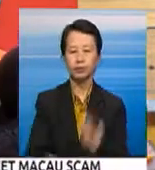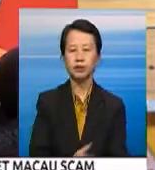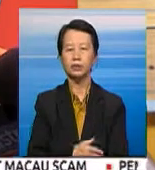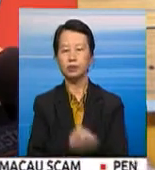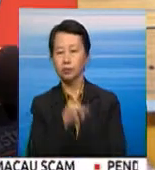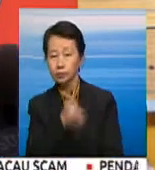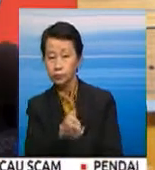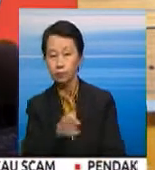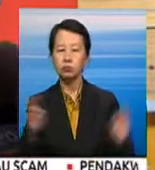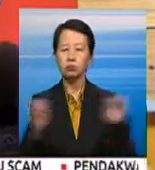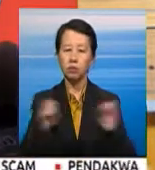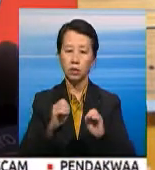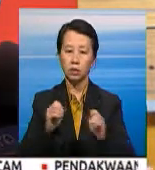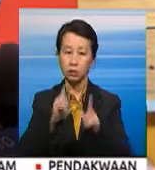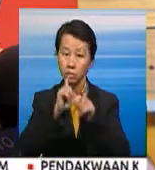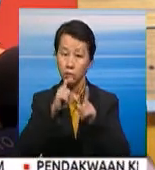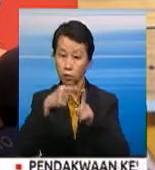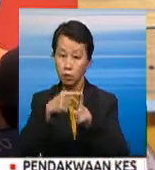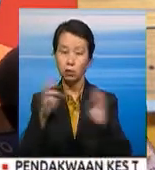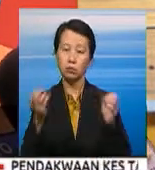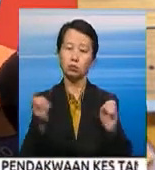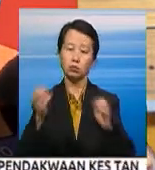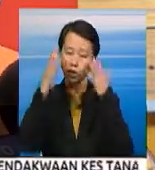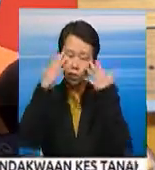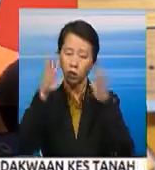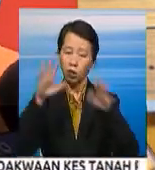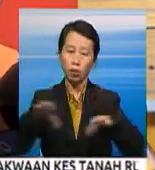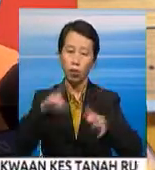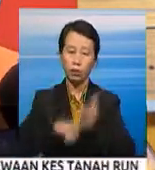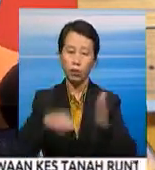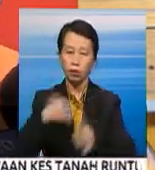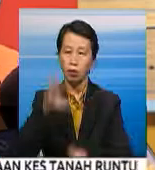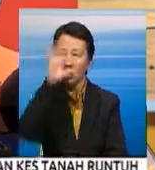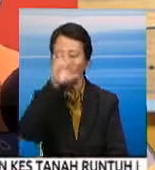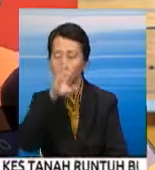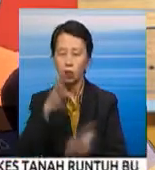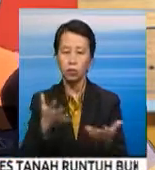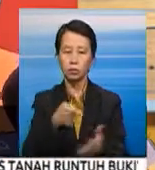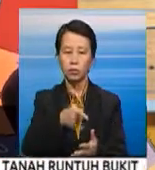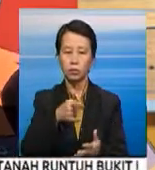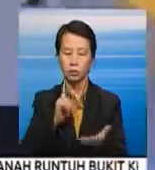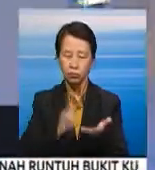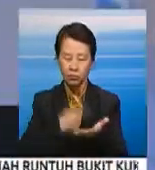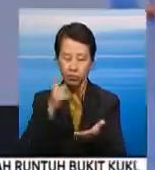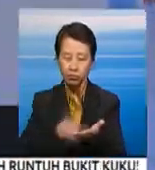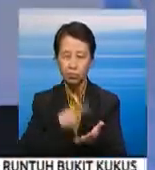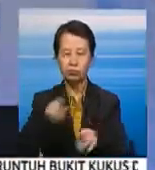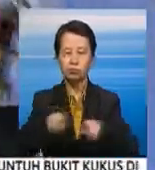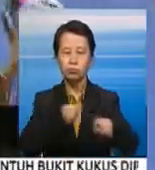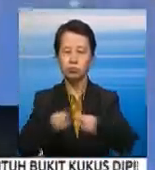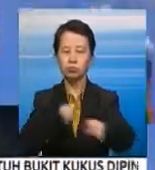tak ada dari segi taktikal tu diorang tak tahu nak buat apa. Diorang macam blur sikit sebab diorang jarang berlumba tau.